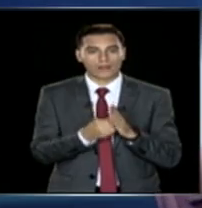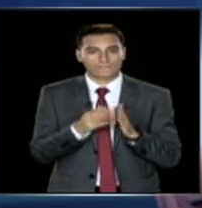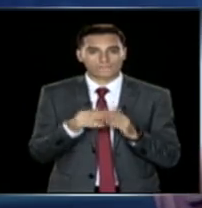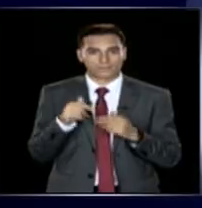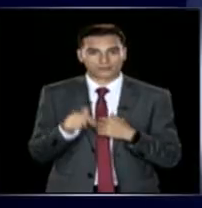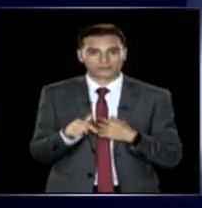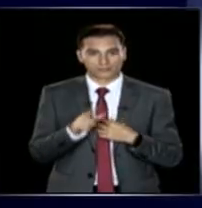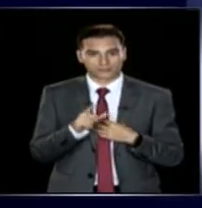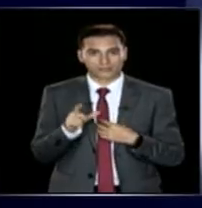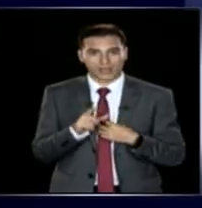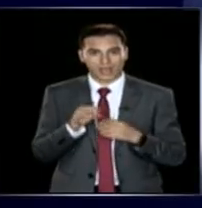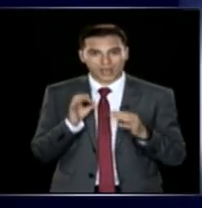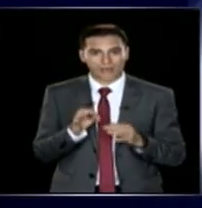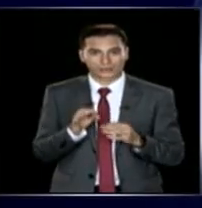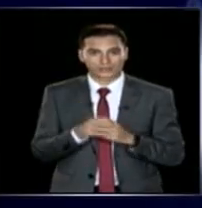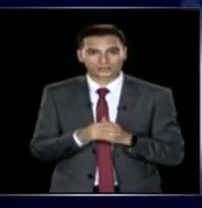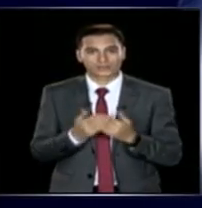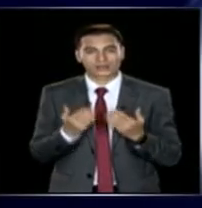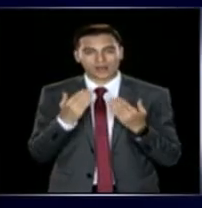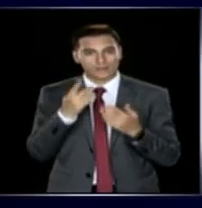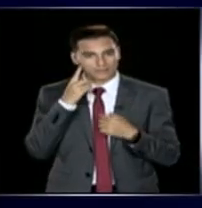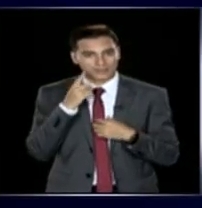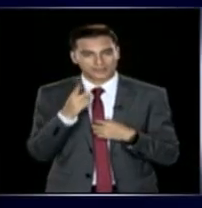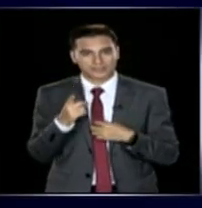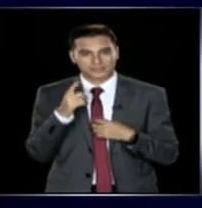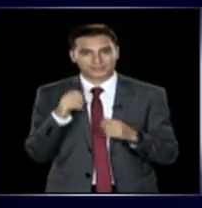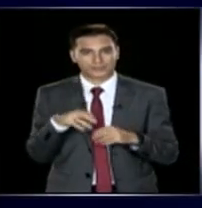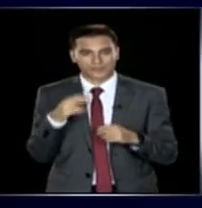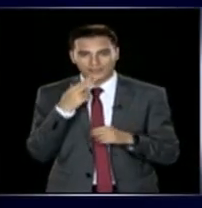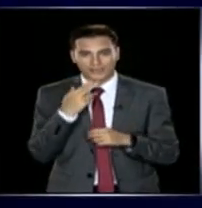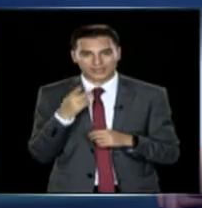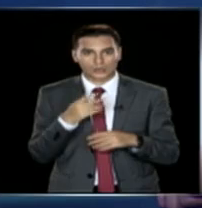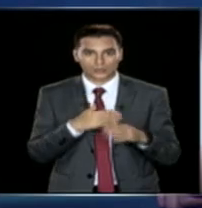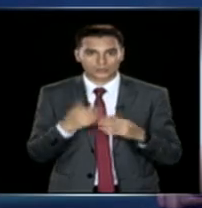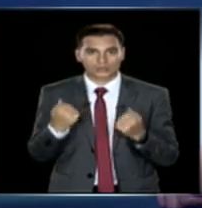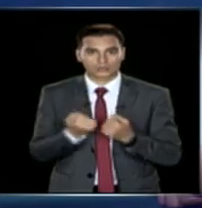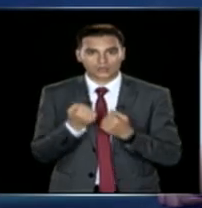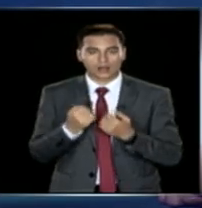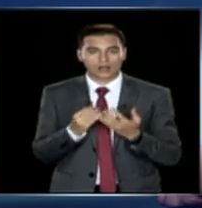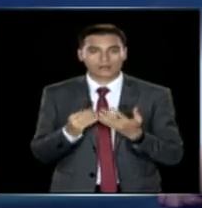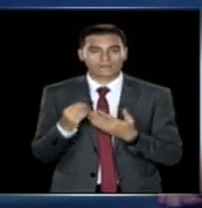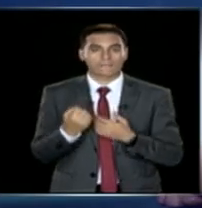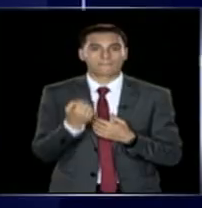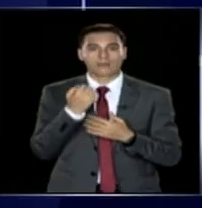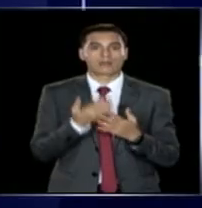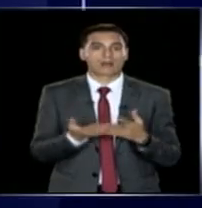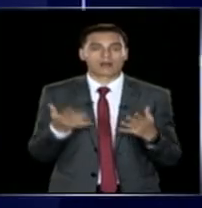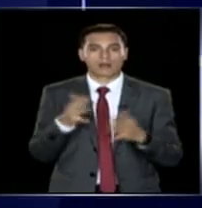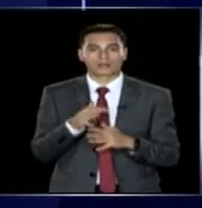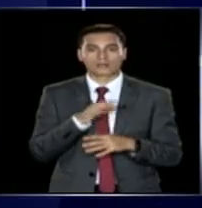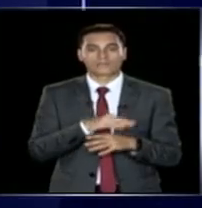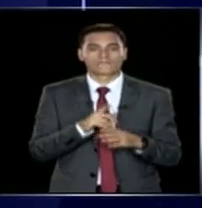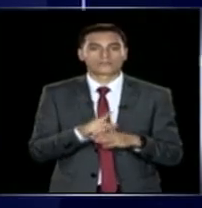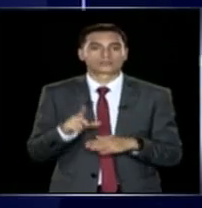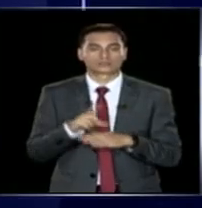قوي قوي يا رب، ربنا يقدرك تتمرن اكتر، تبقى بطل اكتر، وتبقى في